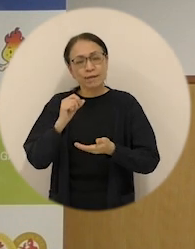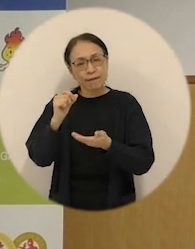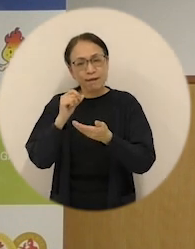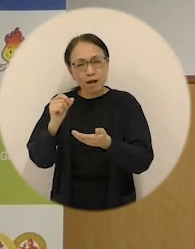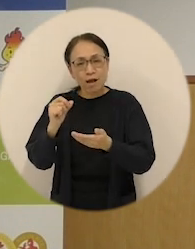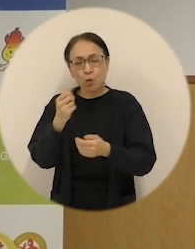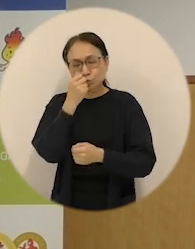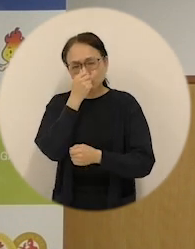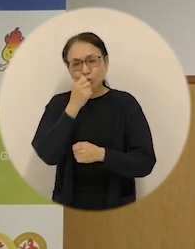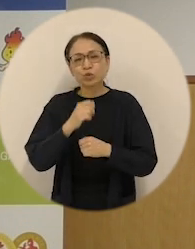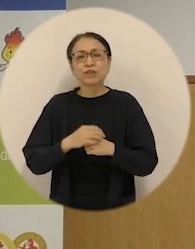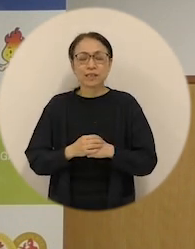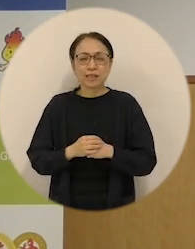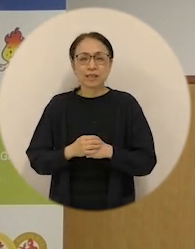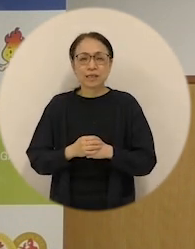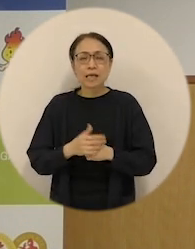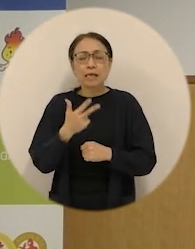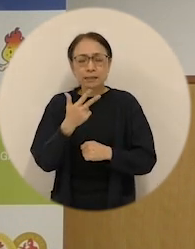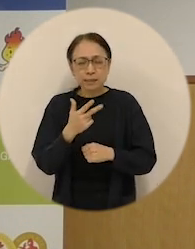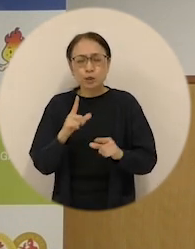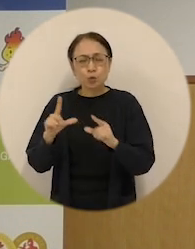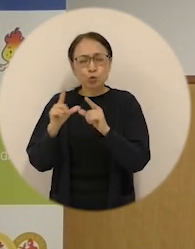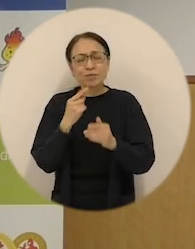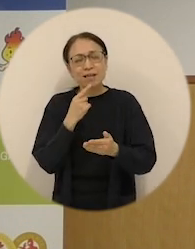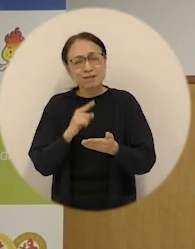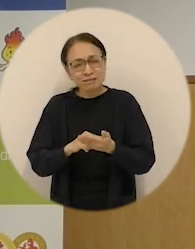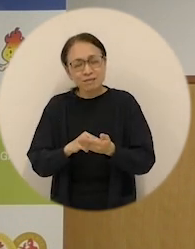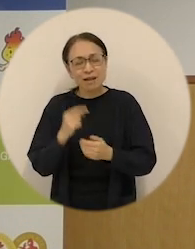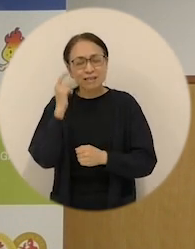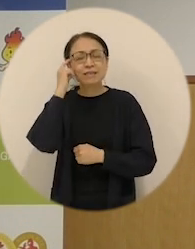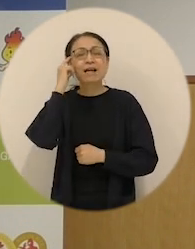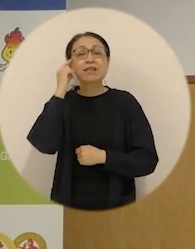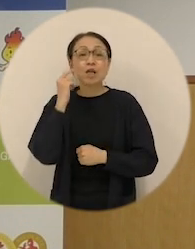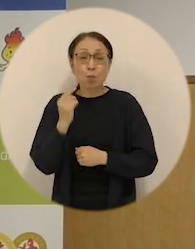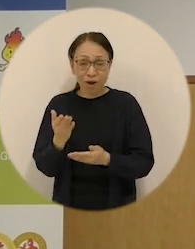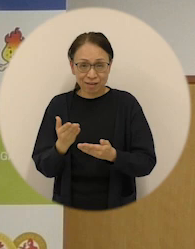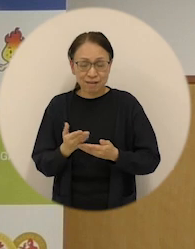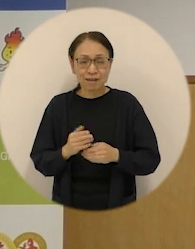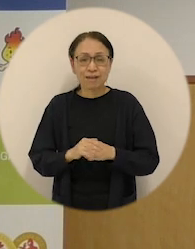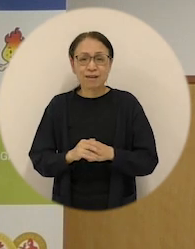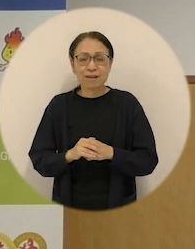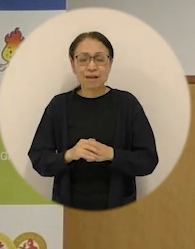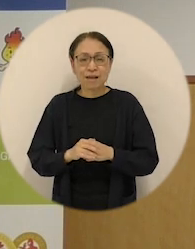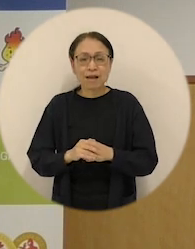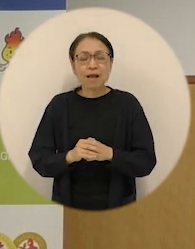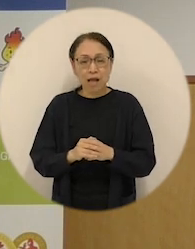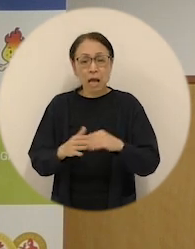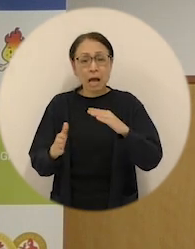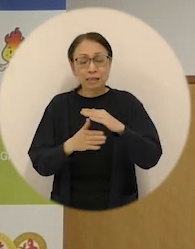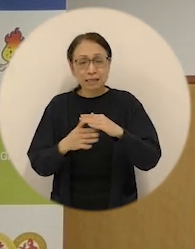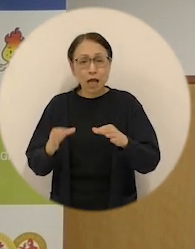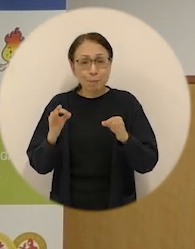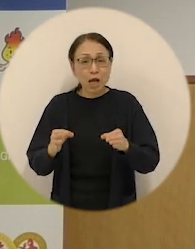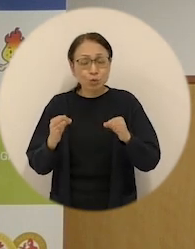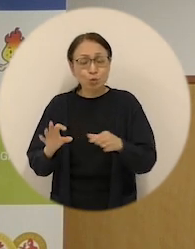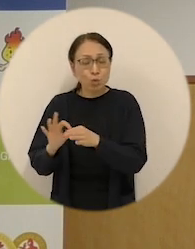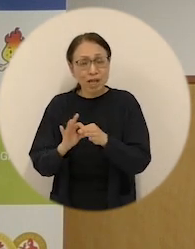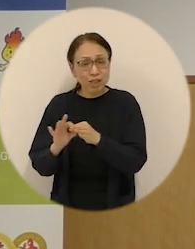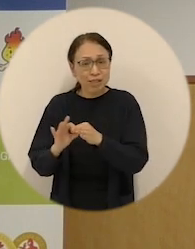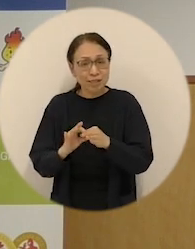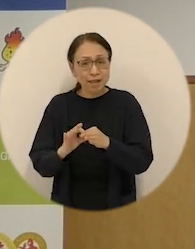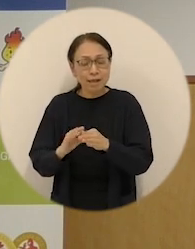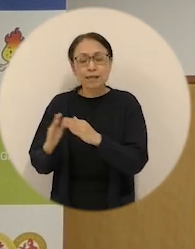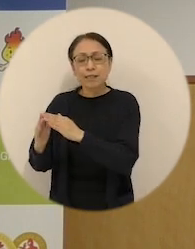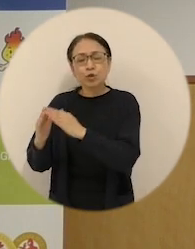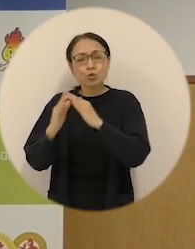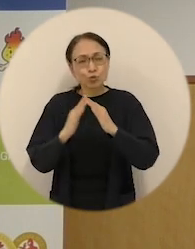させ本市の住みやすさ等を実感していただくとともに空き家バンクと連携しながら移住定住につなげて